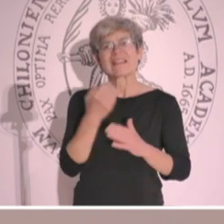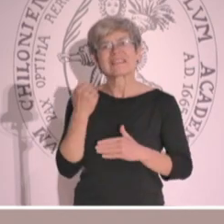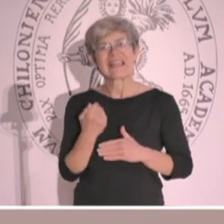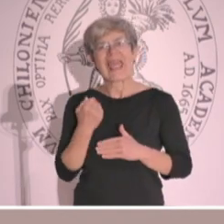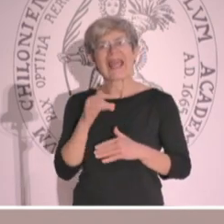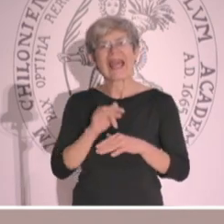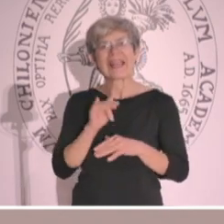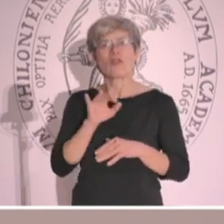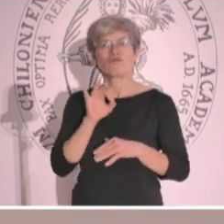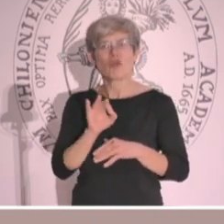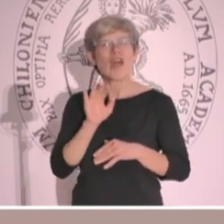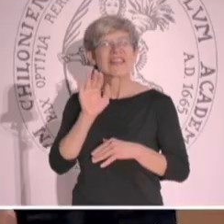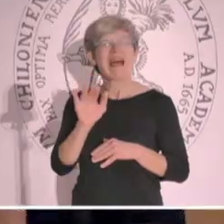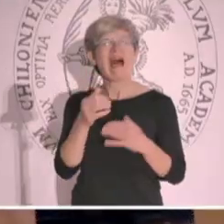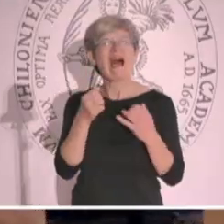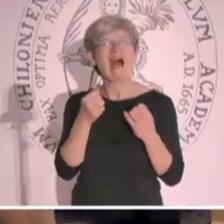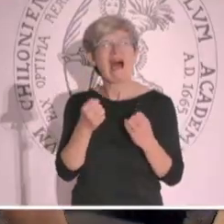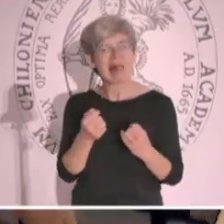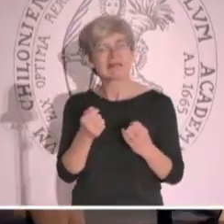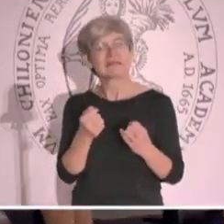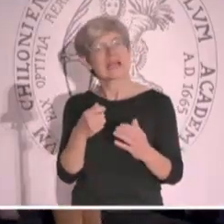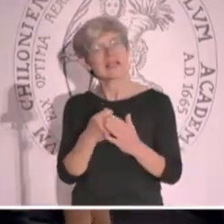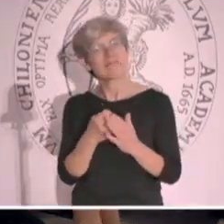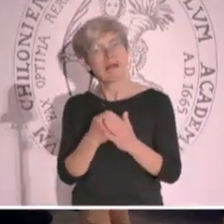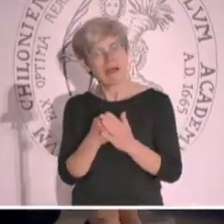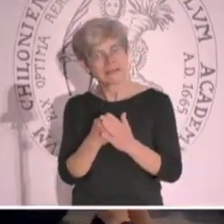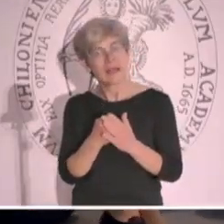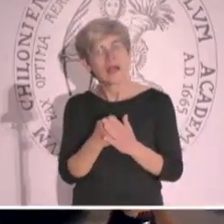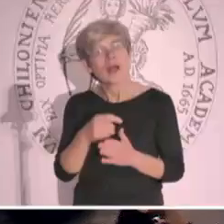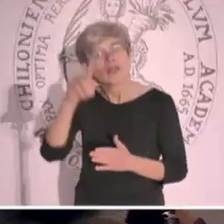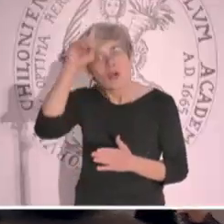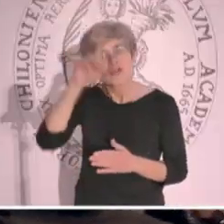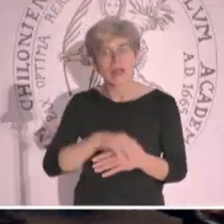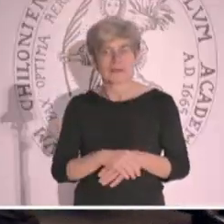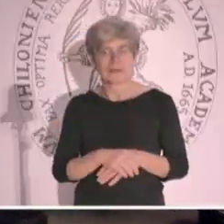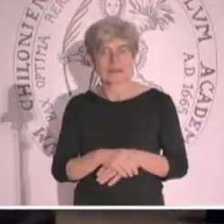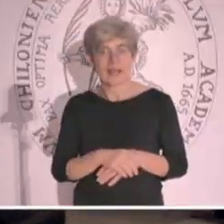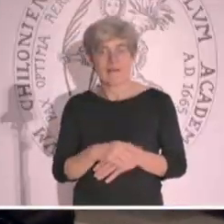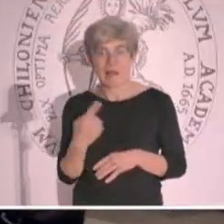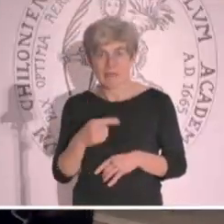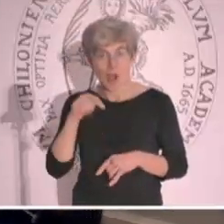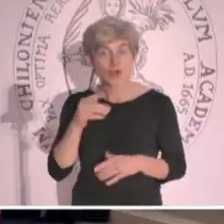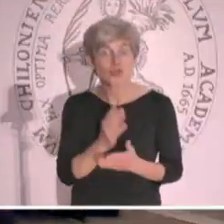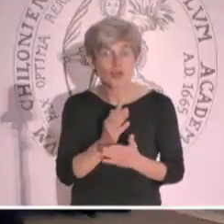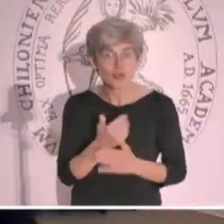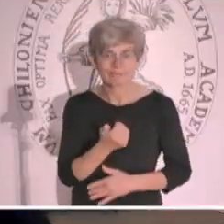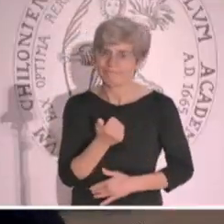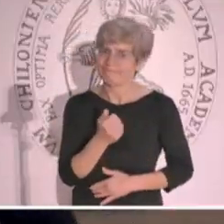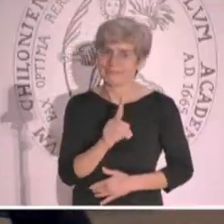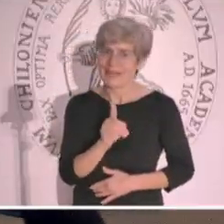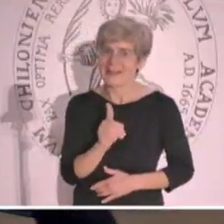wir ausgezeichnet worden. Nicht, weil schon alles toll ist in Kiel, aber wir haben uns auf den Weg gemacht. Auch dank